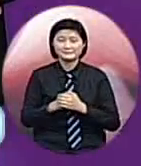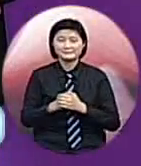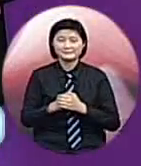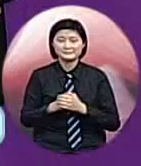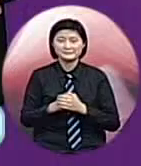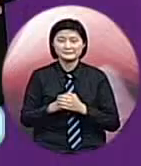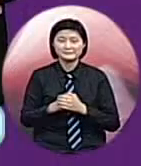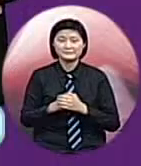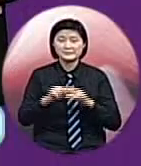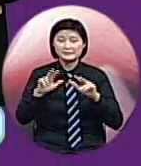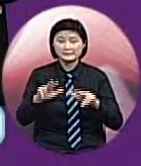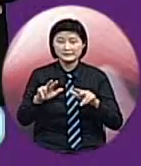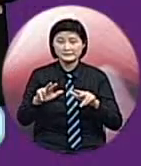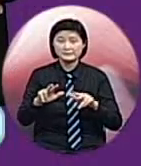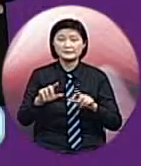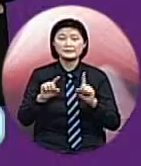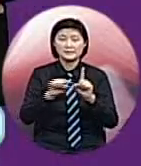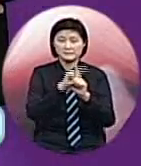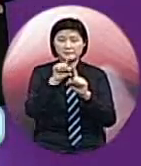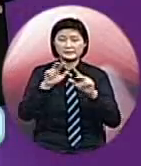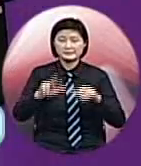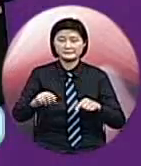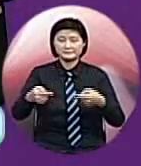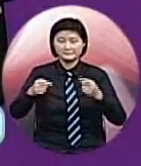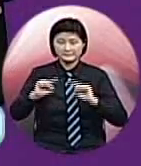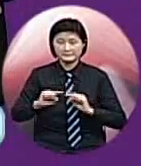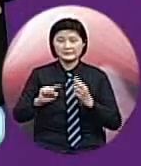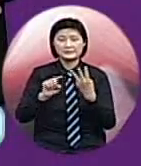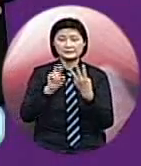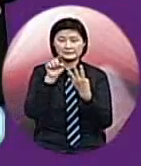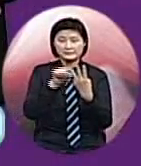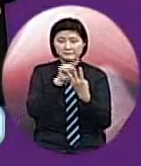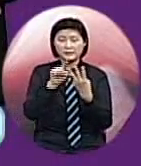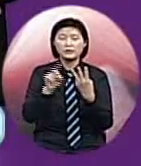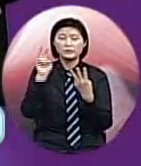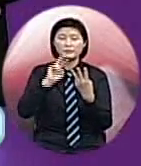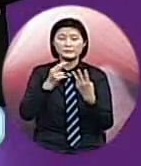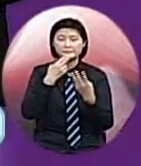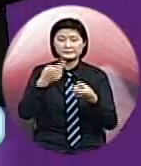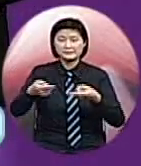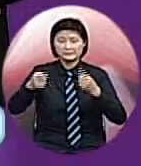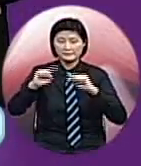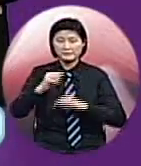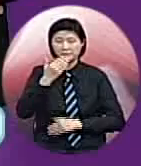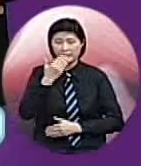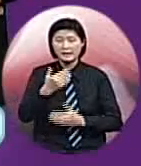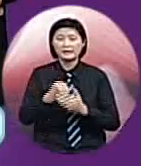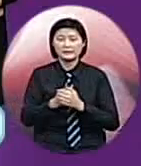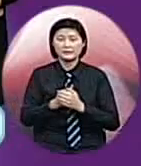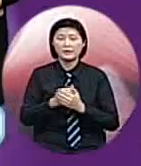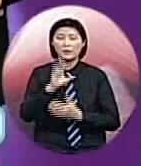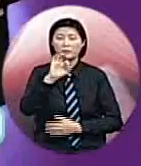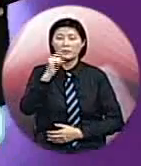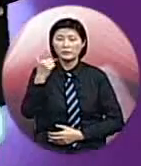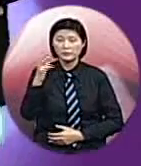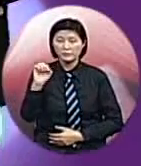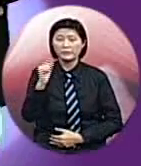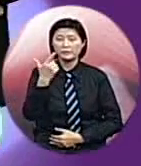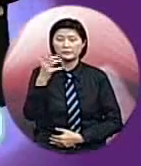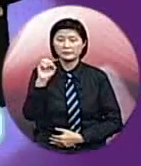자, 지금은 1번 생방송 참여와 3번 무반주 참여로 참여를 해주시고 번호는 몇 번으로?